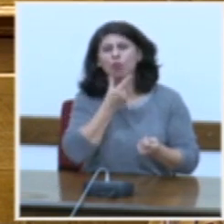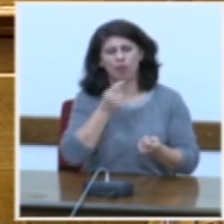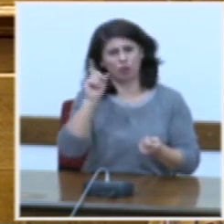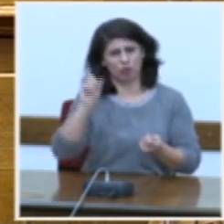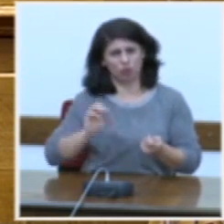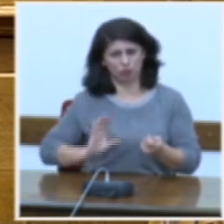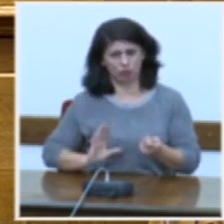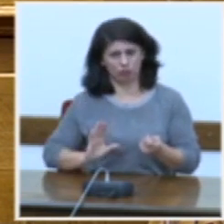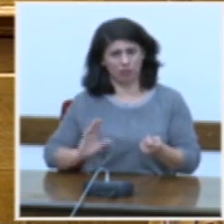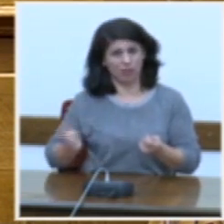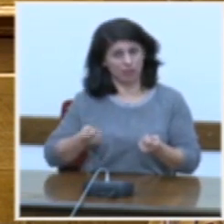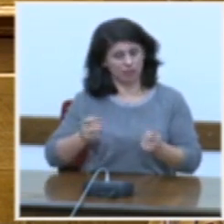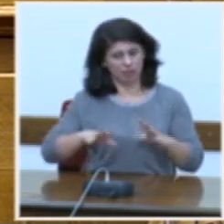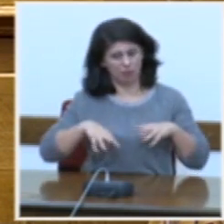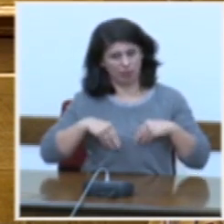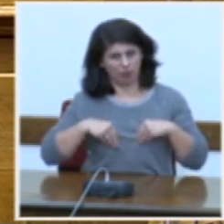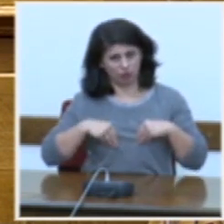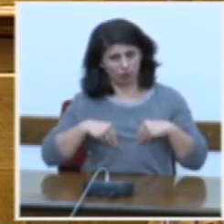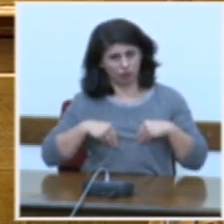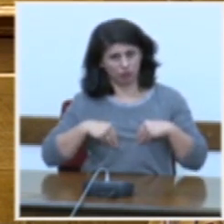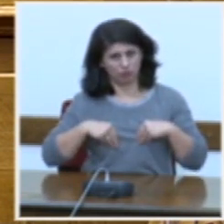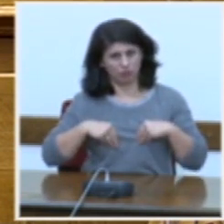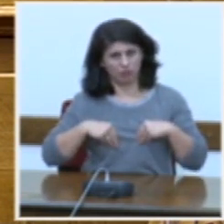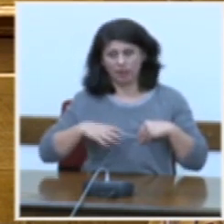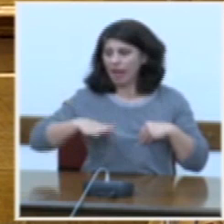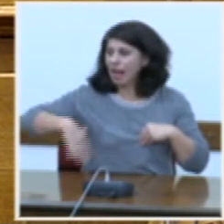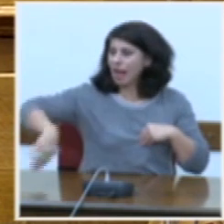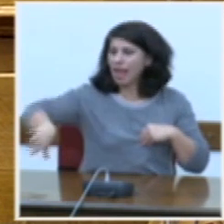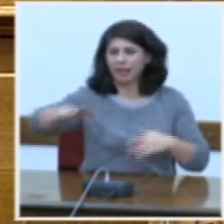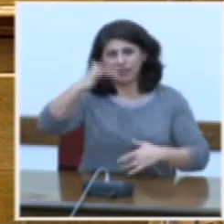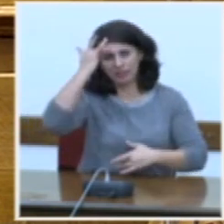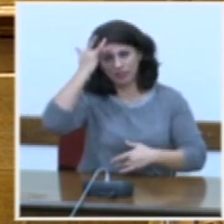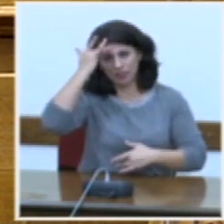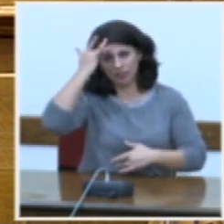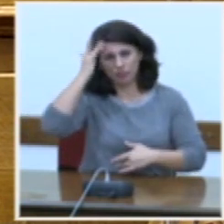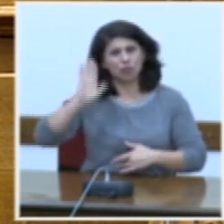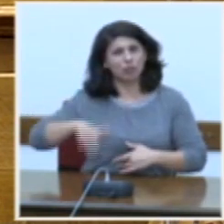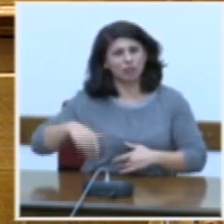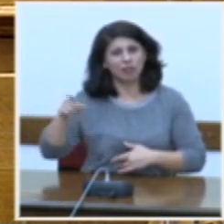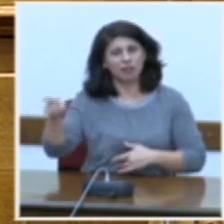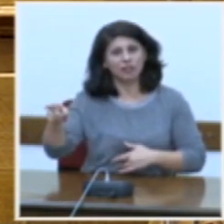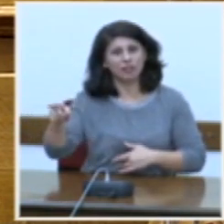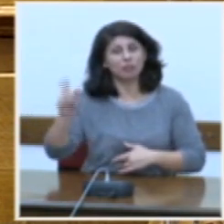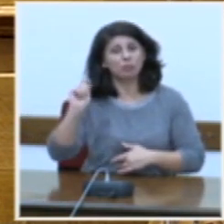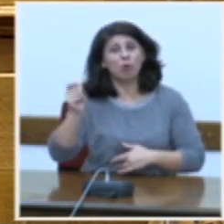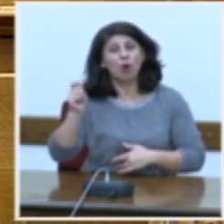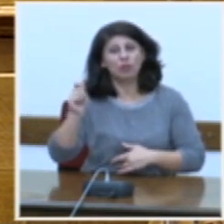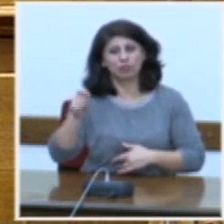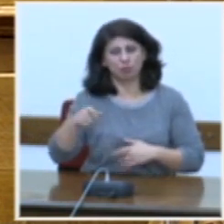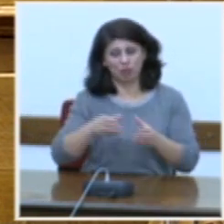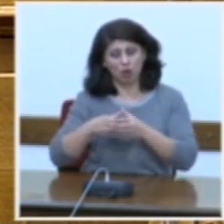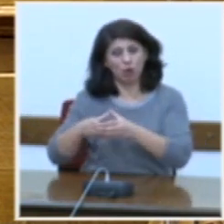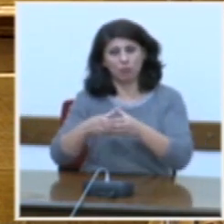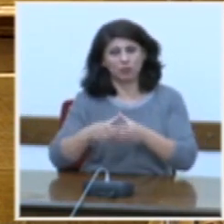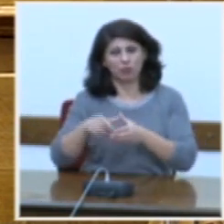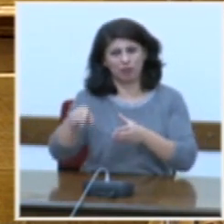να γίνει αποδεκτό στις λαϊκές συνειδήσεις. Και τελικά εσείς πολιτικοποιείτε και κομματικοποιείτε το